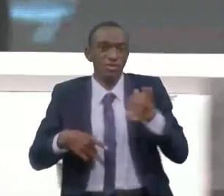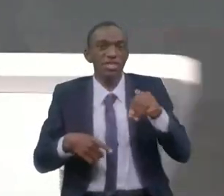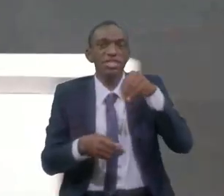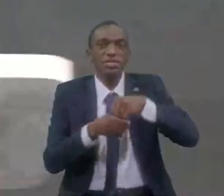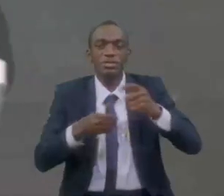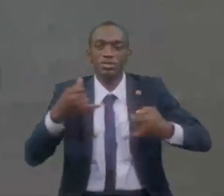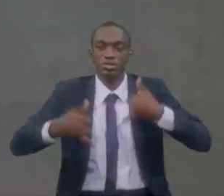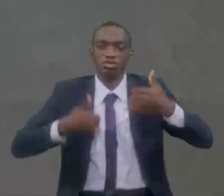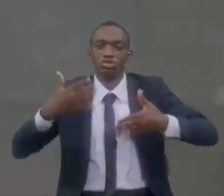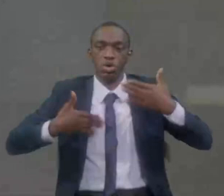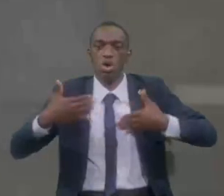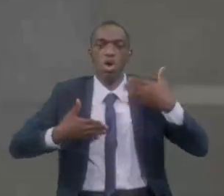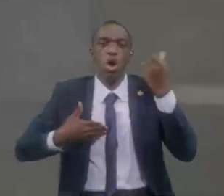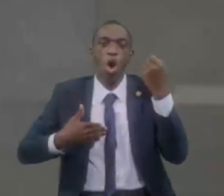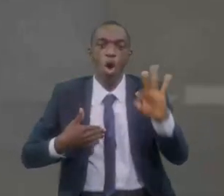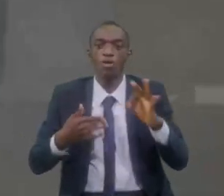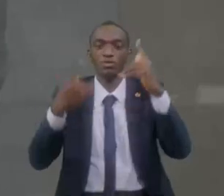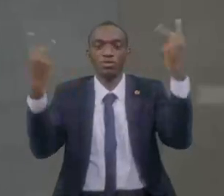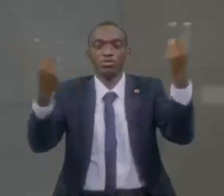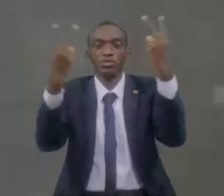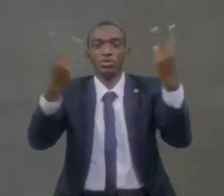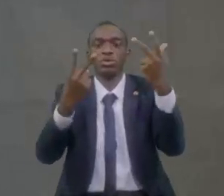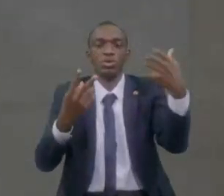vainqueurs triomphants.